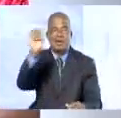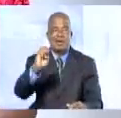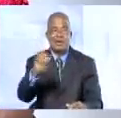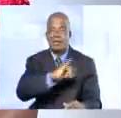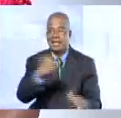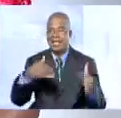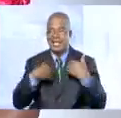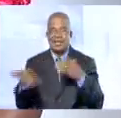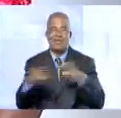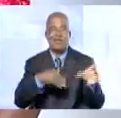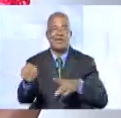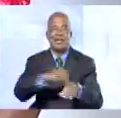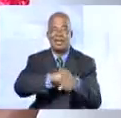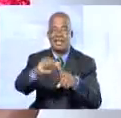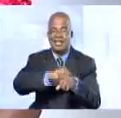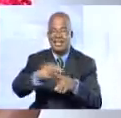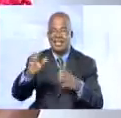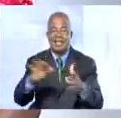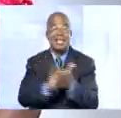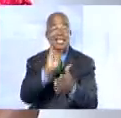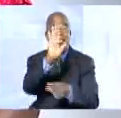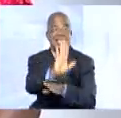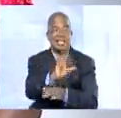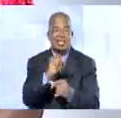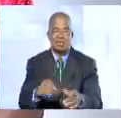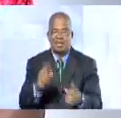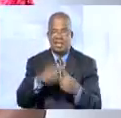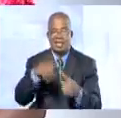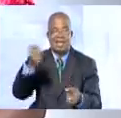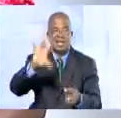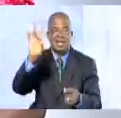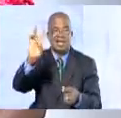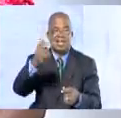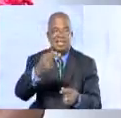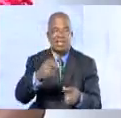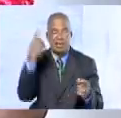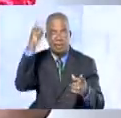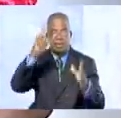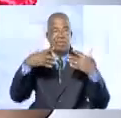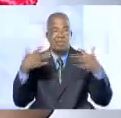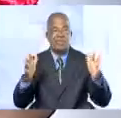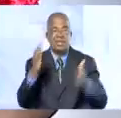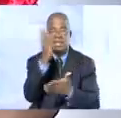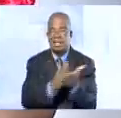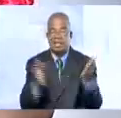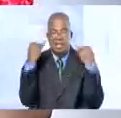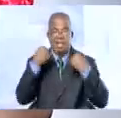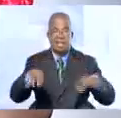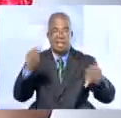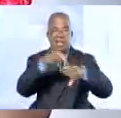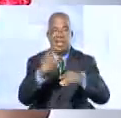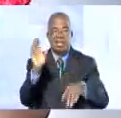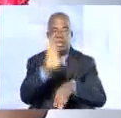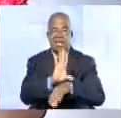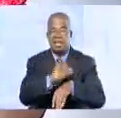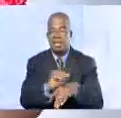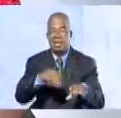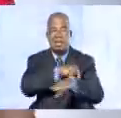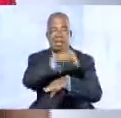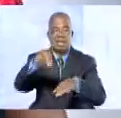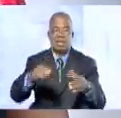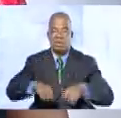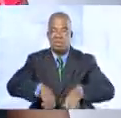de reconnaissance, bien sûr, de la pelouse est prévue ce soir à 17h. Et puis pour terminer, quelques informations. Toujours en football, la Coupe nationale